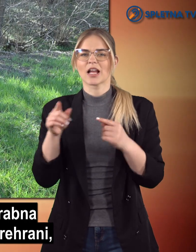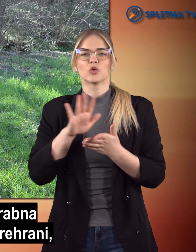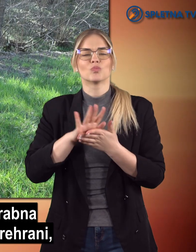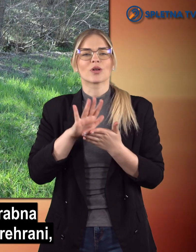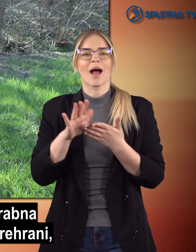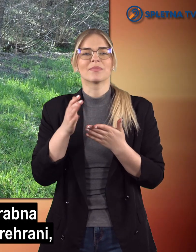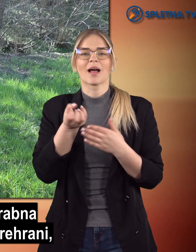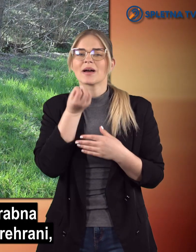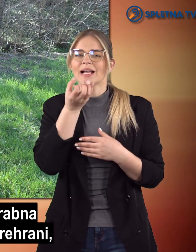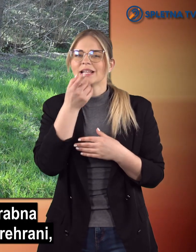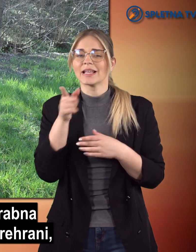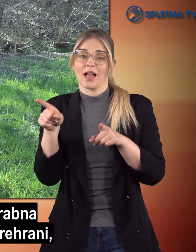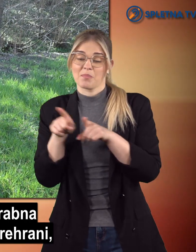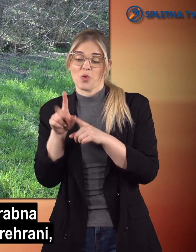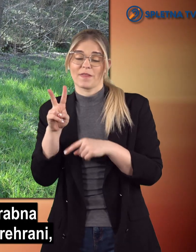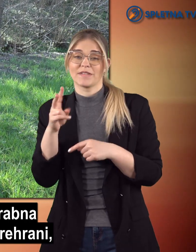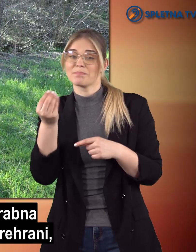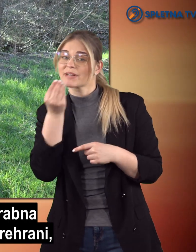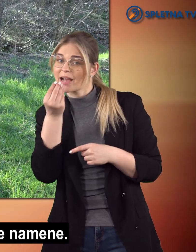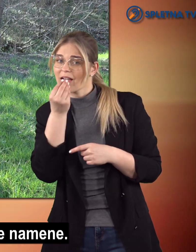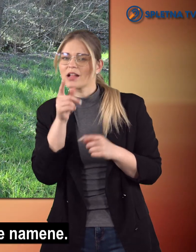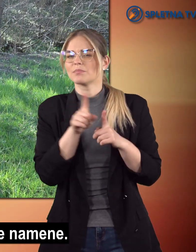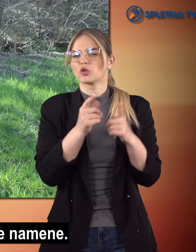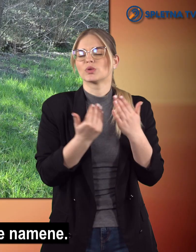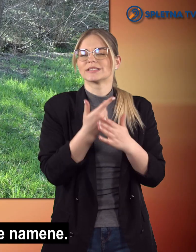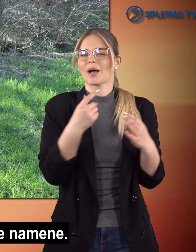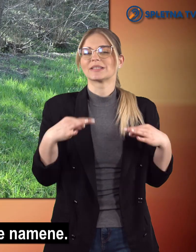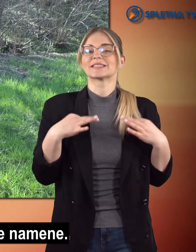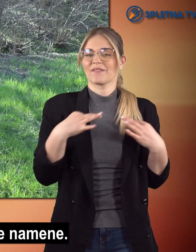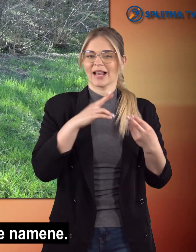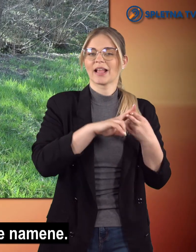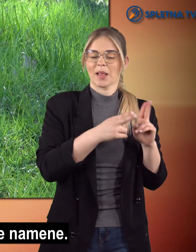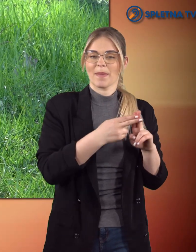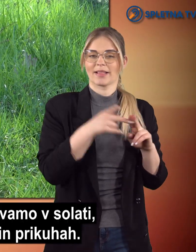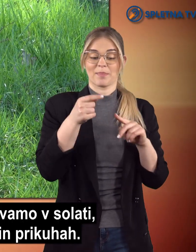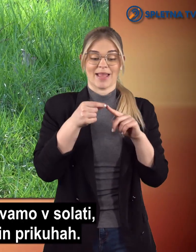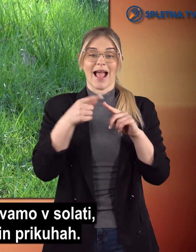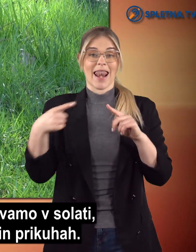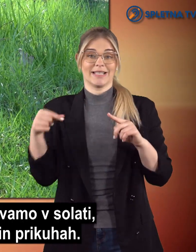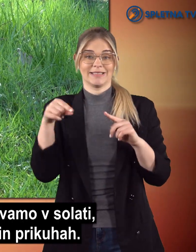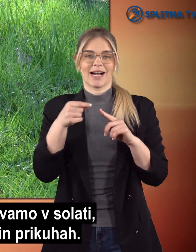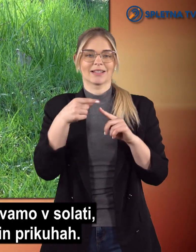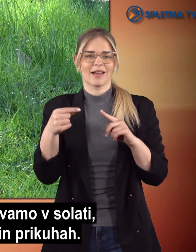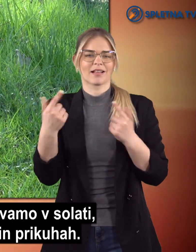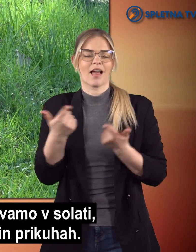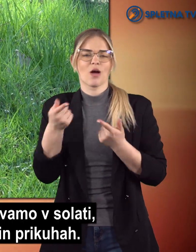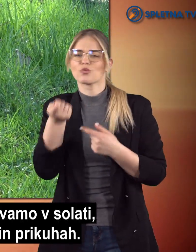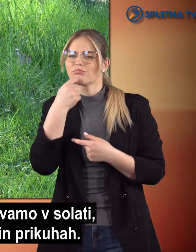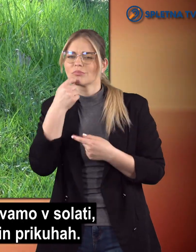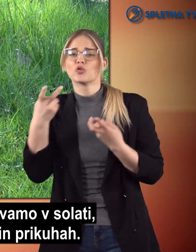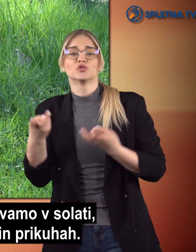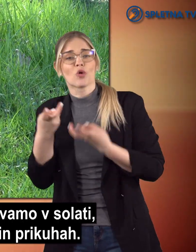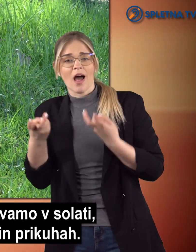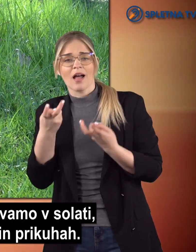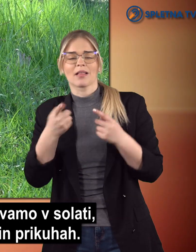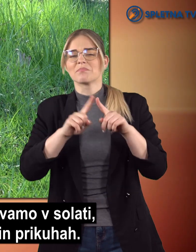Regrat je uporabna rastlina, tako v prehrani kot tudi v zdravilne namene. Liste regrata lahko uživamo v